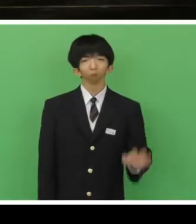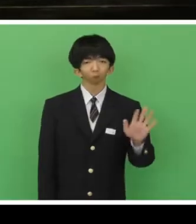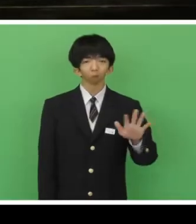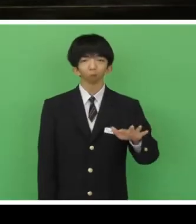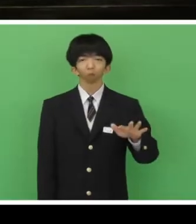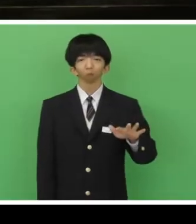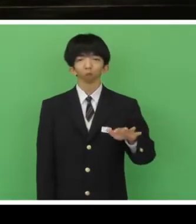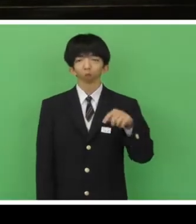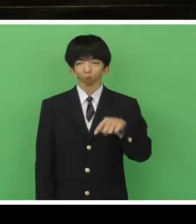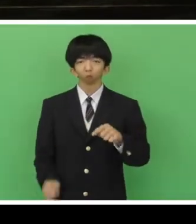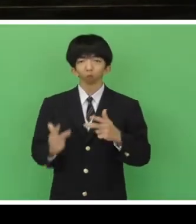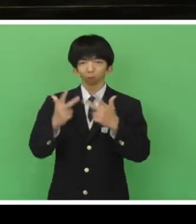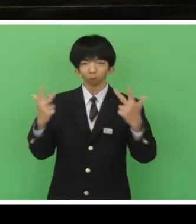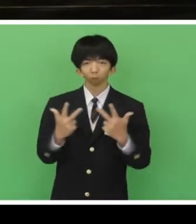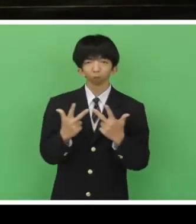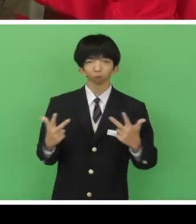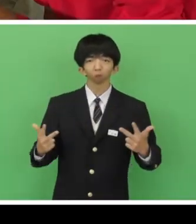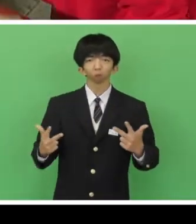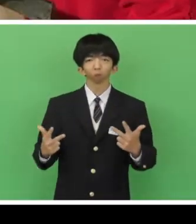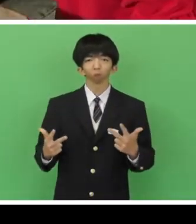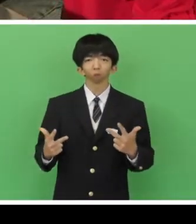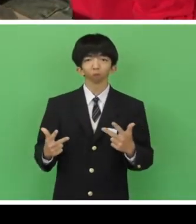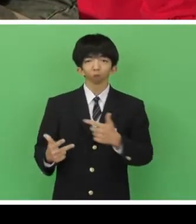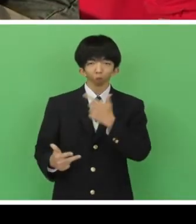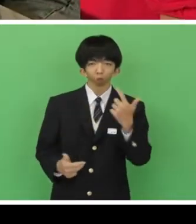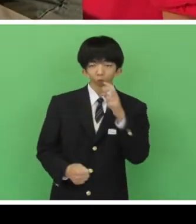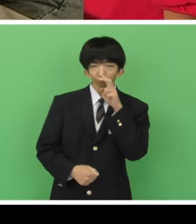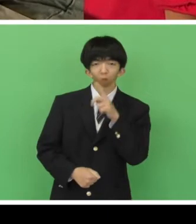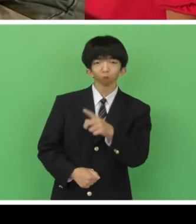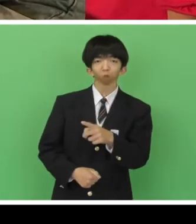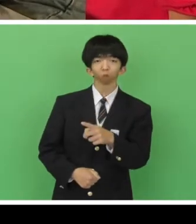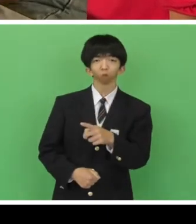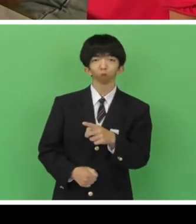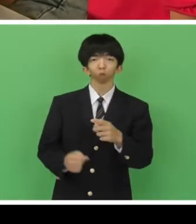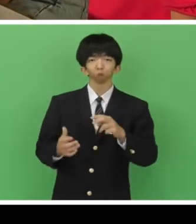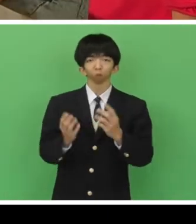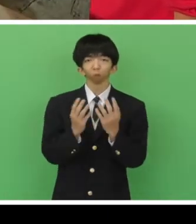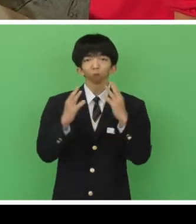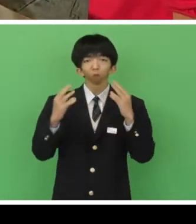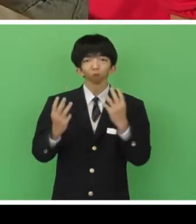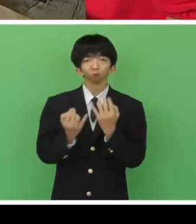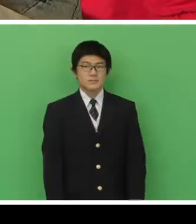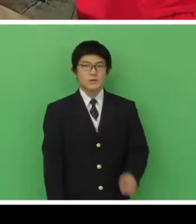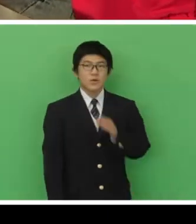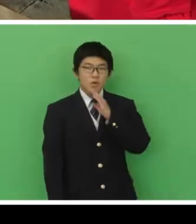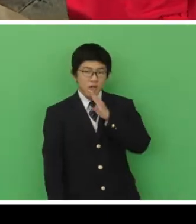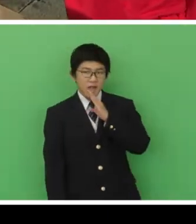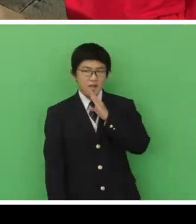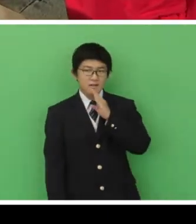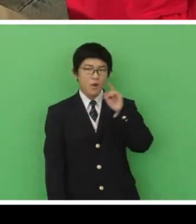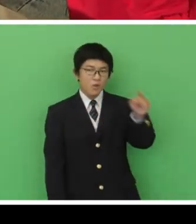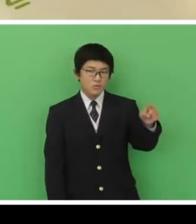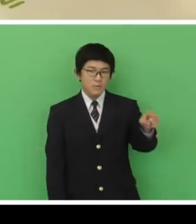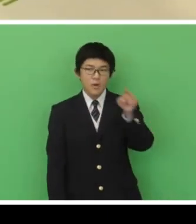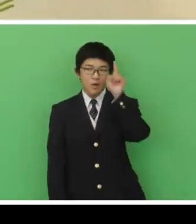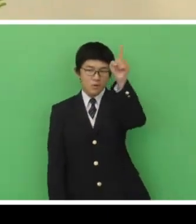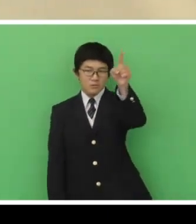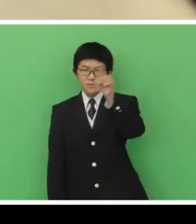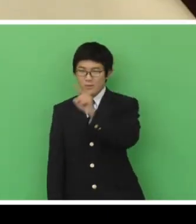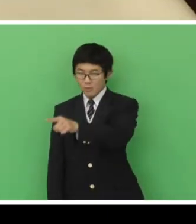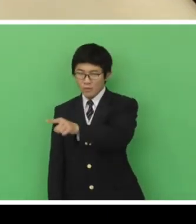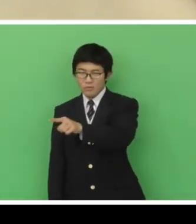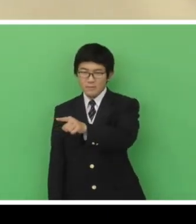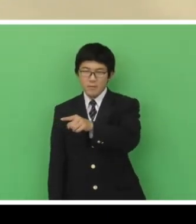ばあちゃん、このシトラスリボンよーく見たら笑ってるように見えるね。 ほんとだ。この人